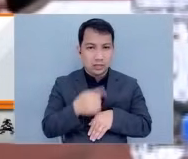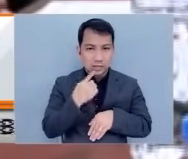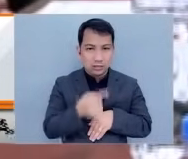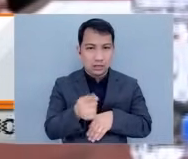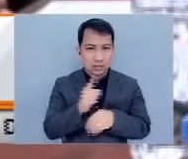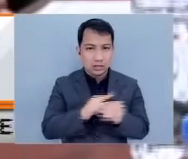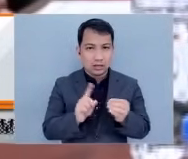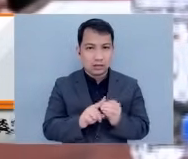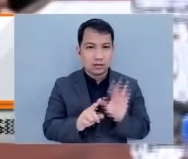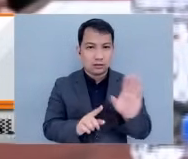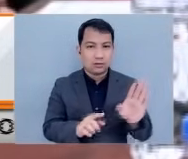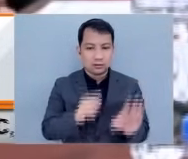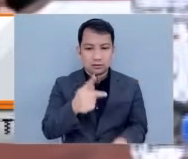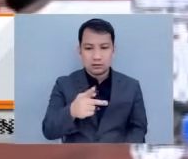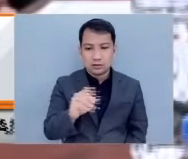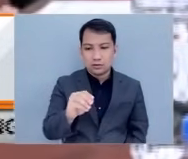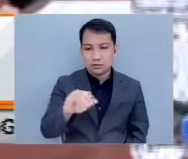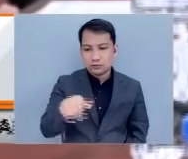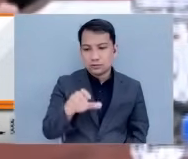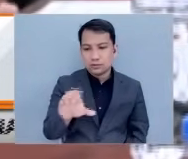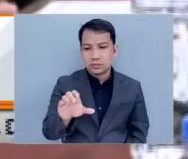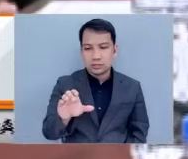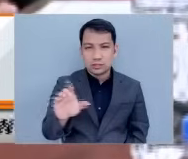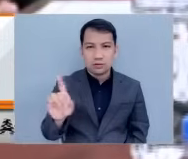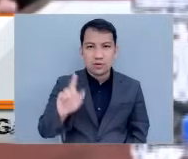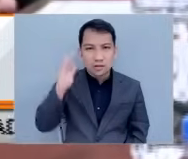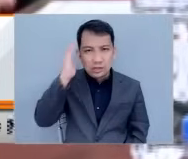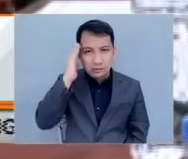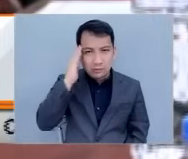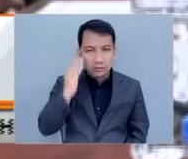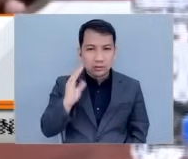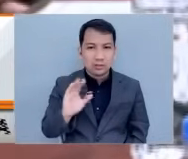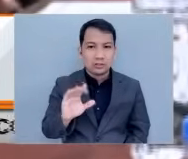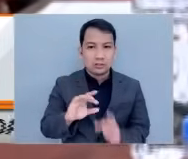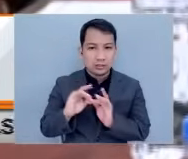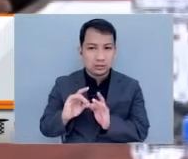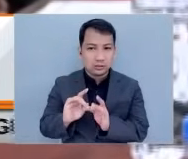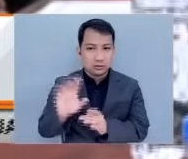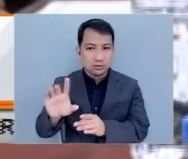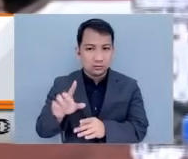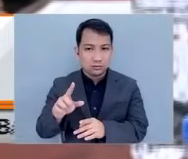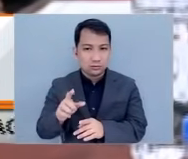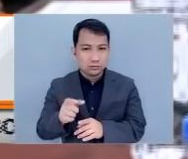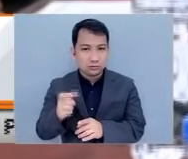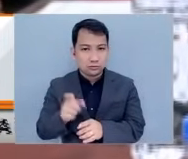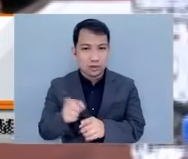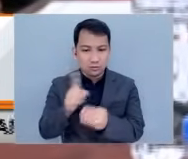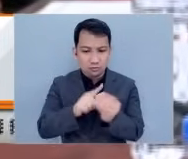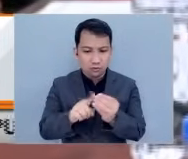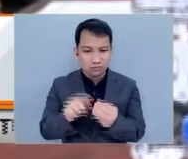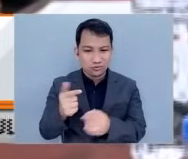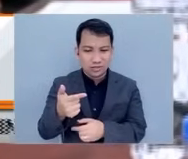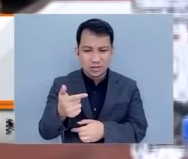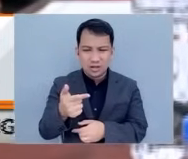kingdom, anong mga nalalaman ko, especially sa mga nakita ko sa Glory Mountain. Kung hindi,